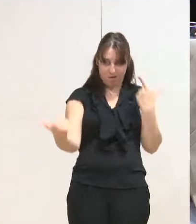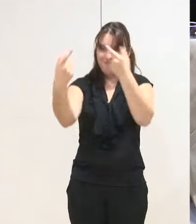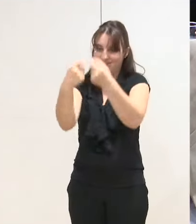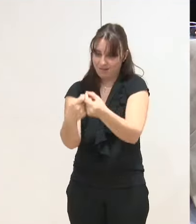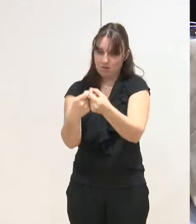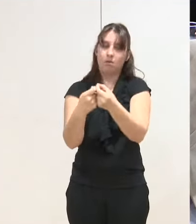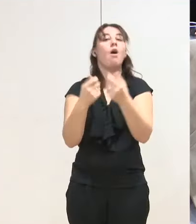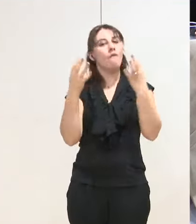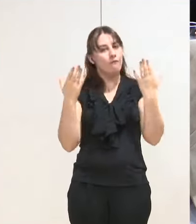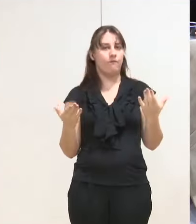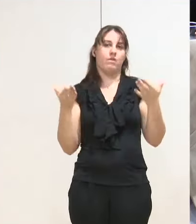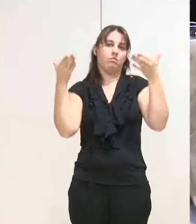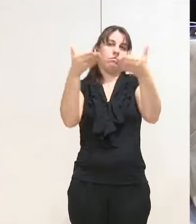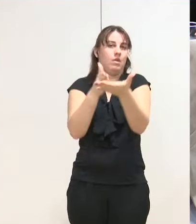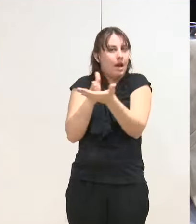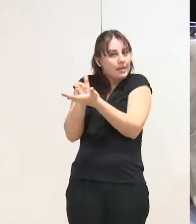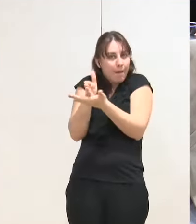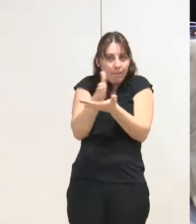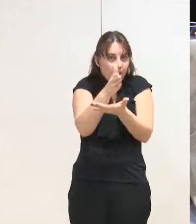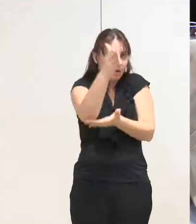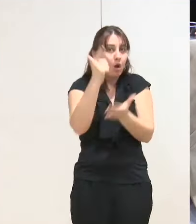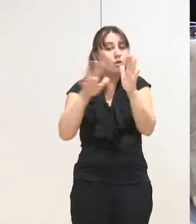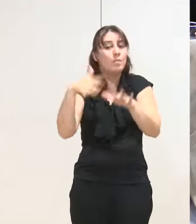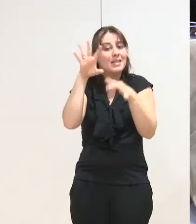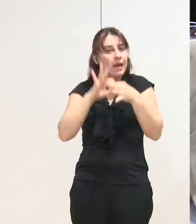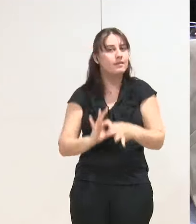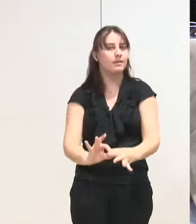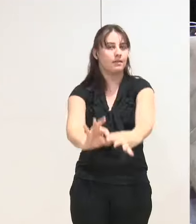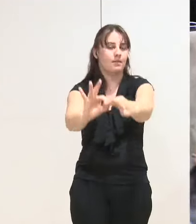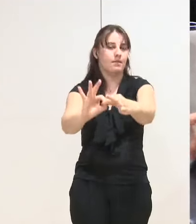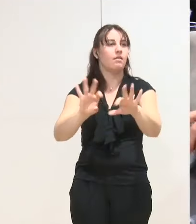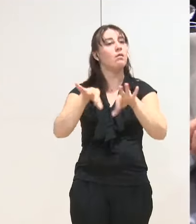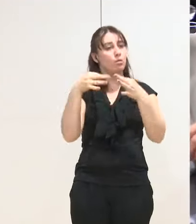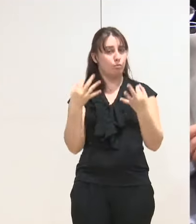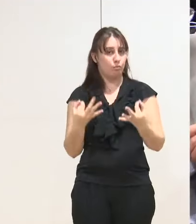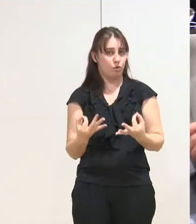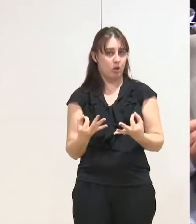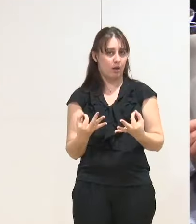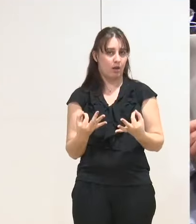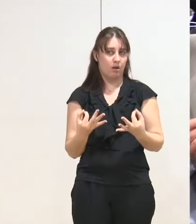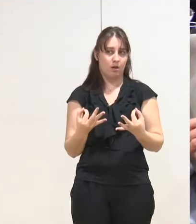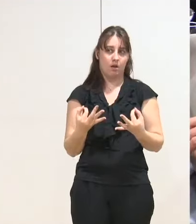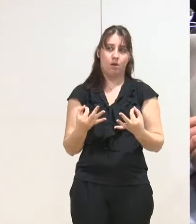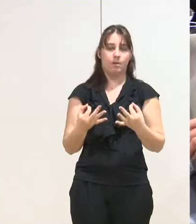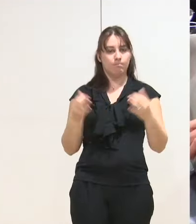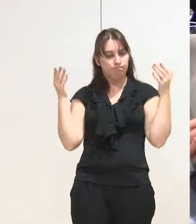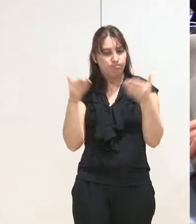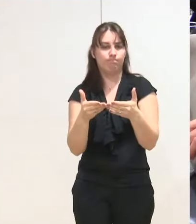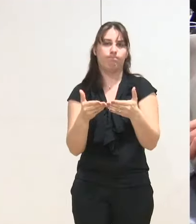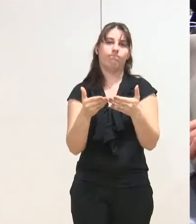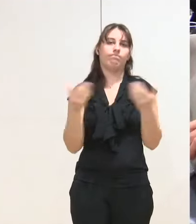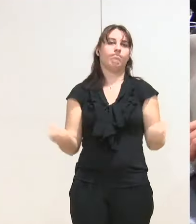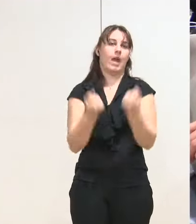fixé et qui se maintient en 2015 avec un budget qui sanctuarise l'action